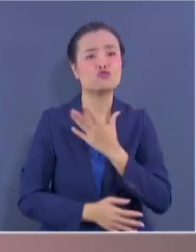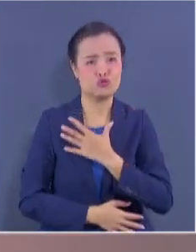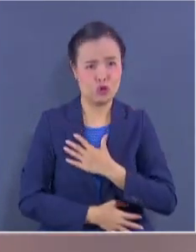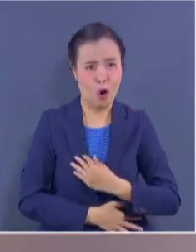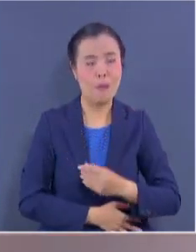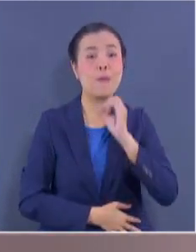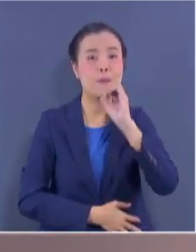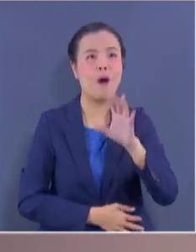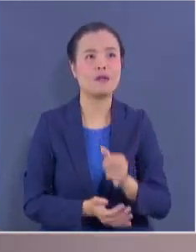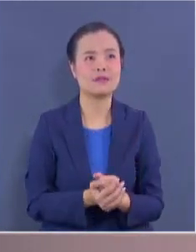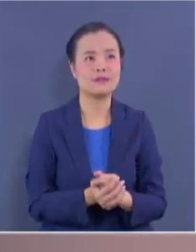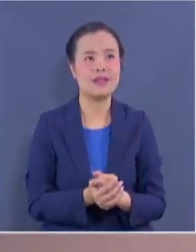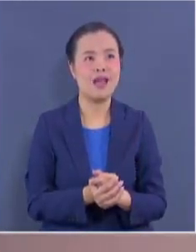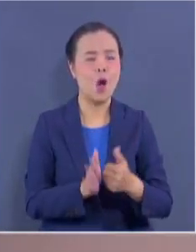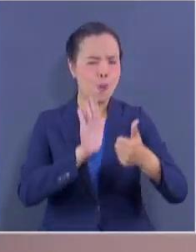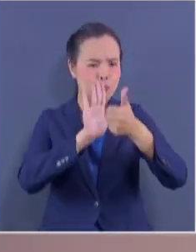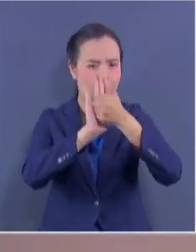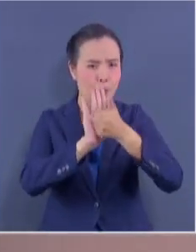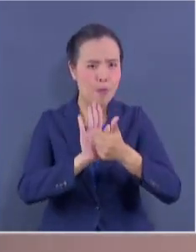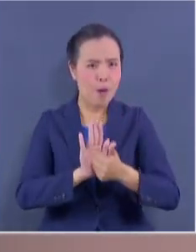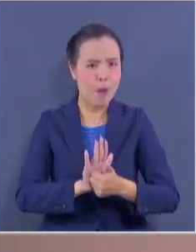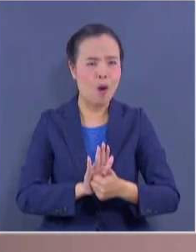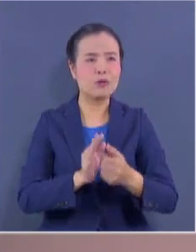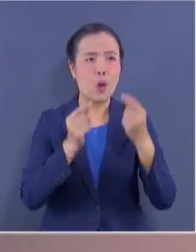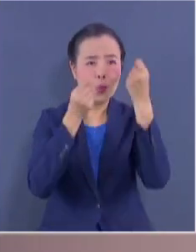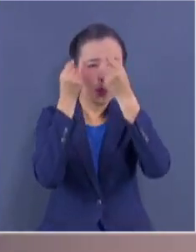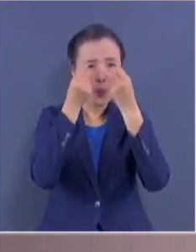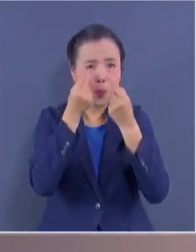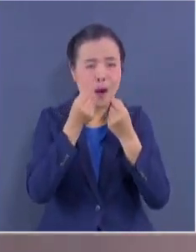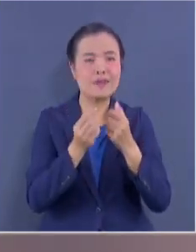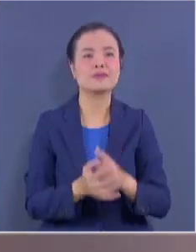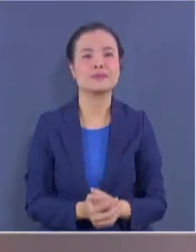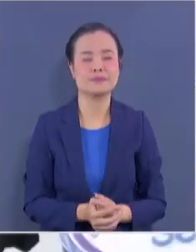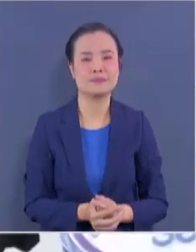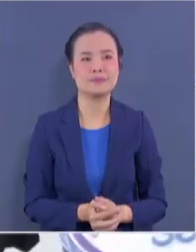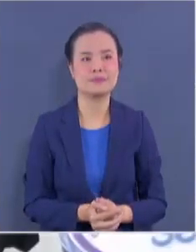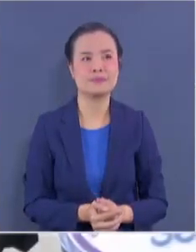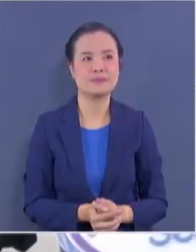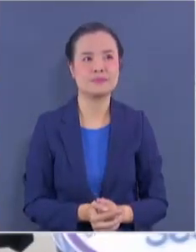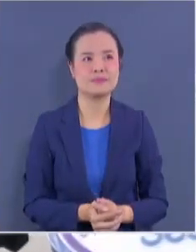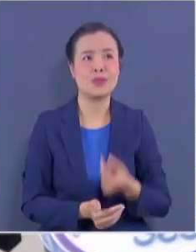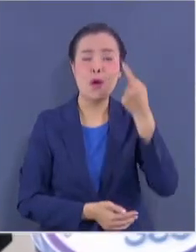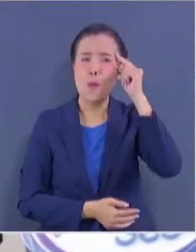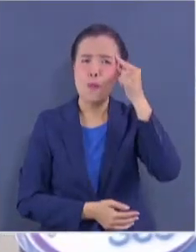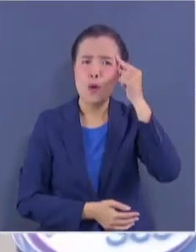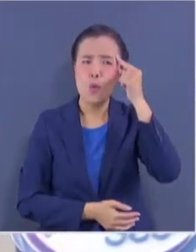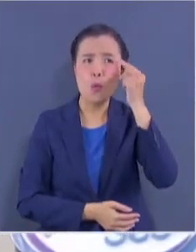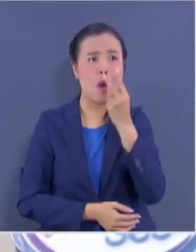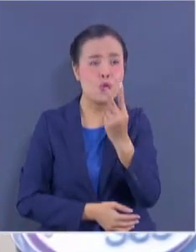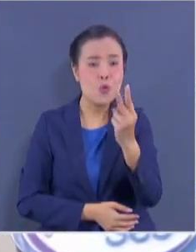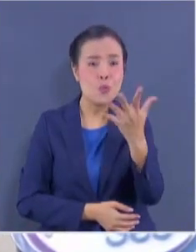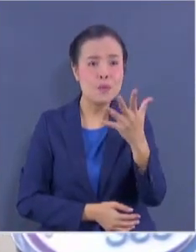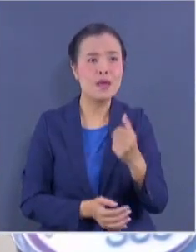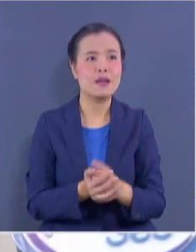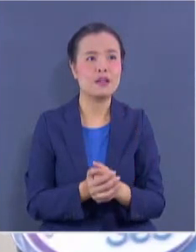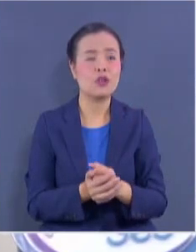ร้อมกับบอกว่าคนกดไลค์เยอะกว่าตอนที่แต่งหน้าซะอีกไปฟังเสียงปรางกันเลยค่ะ ไม่รู้เลยว่าจะมีคนมาดูเพราะว่าเขาบอก